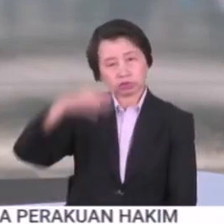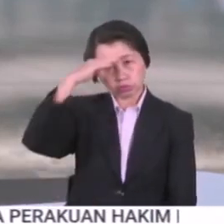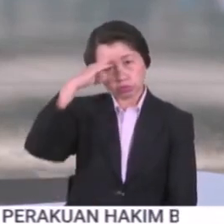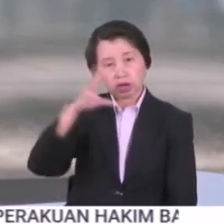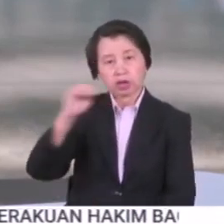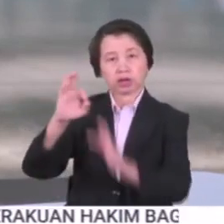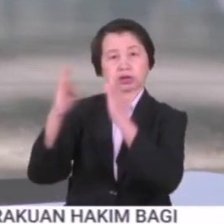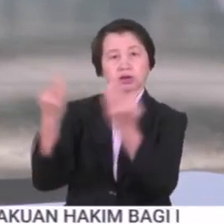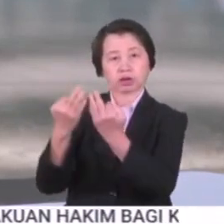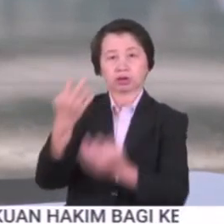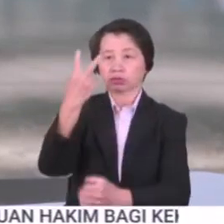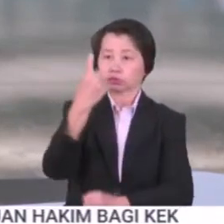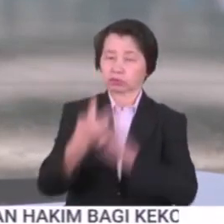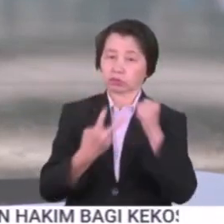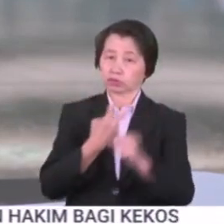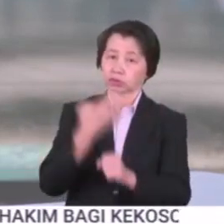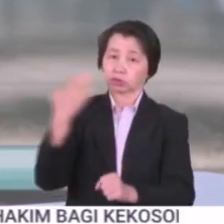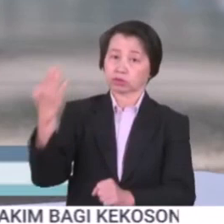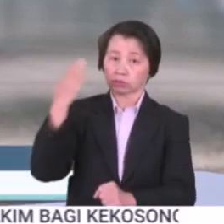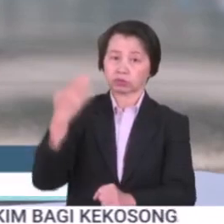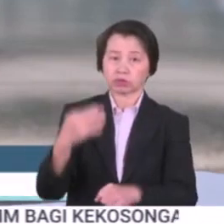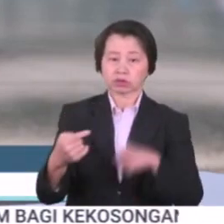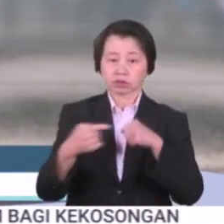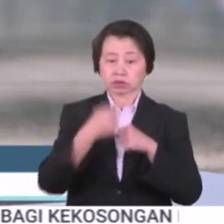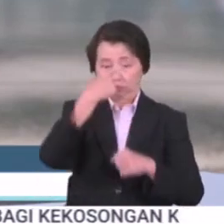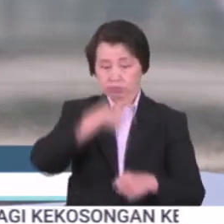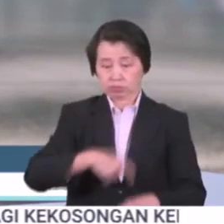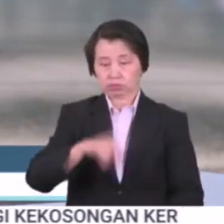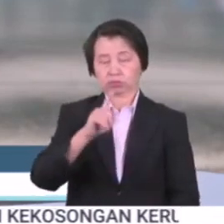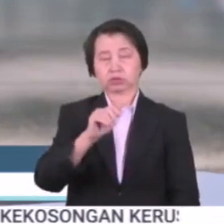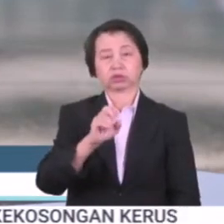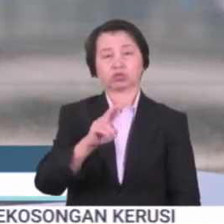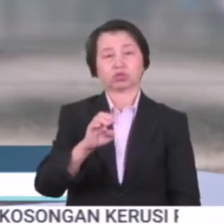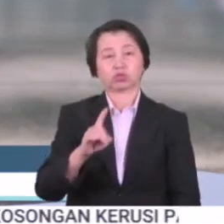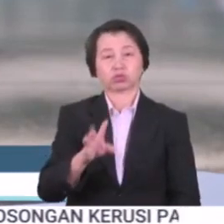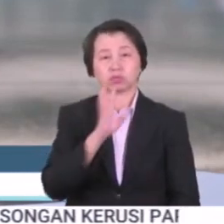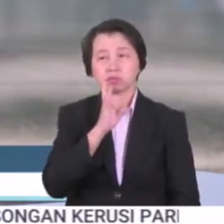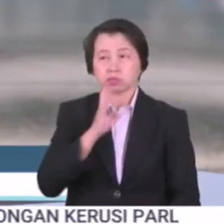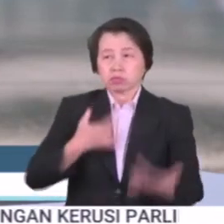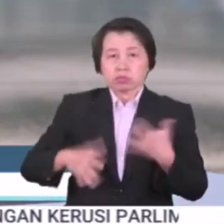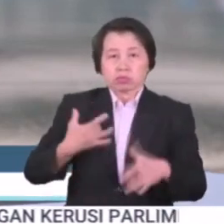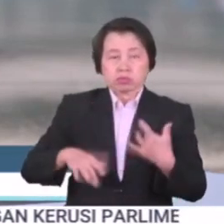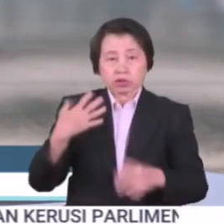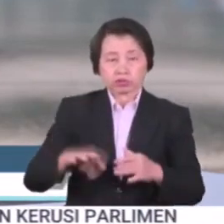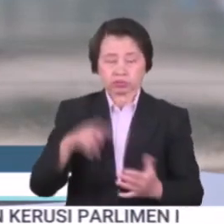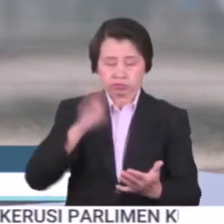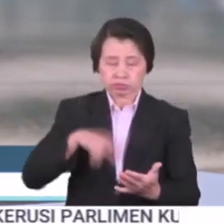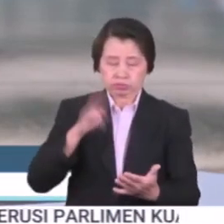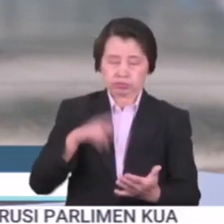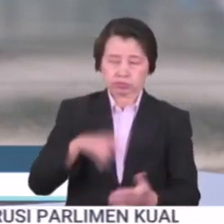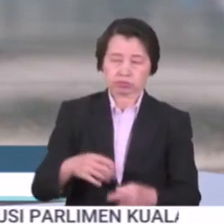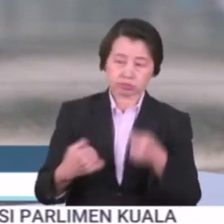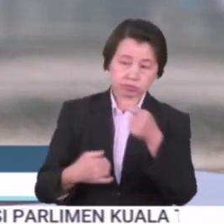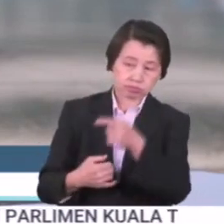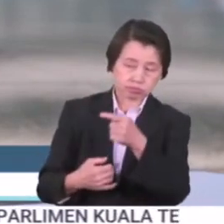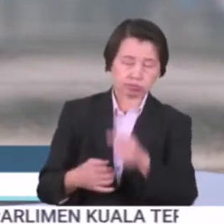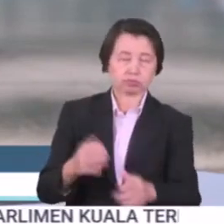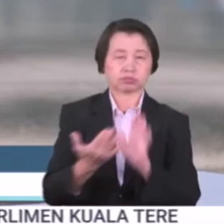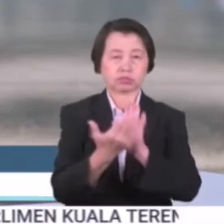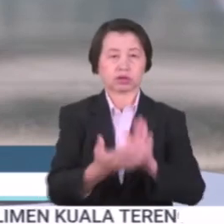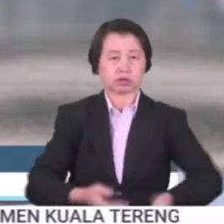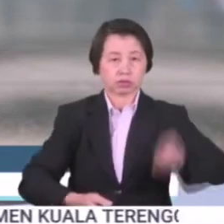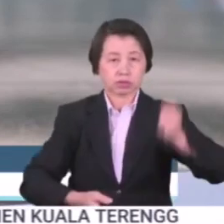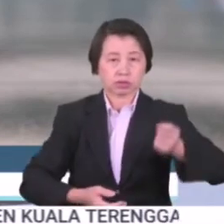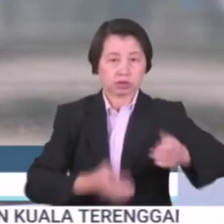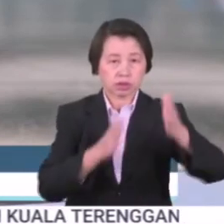di ra Jojo Joho 2 tahun lalu tertuduh Remi Abdur rahim membuat Pengakuan itu selepas keturunan ke atasnya dibajukan di